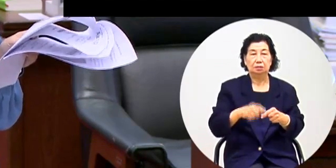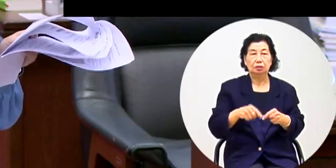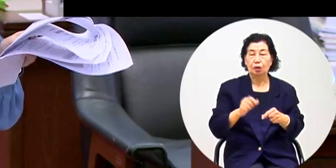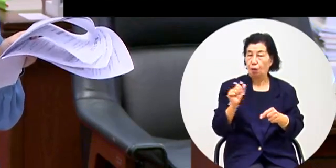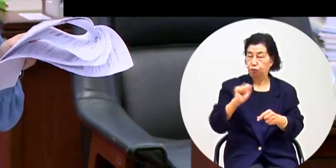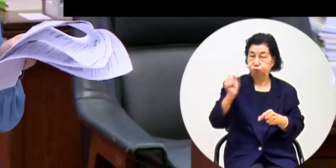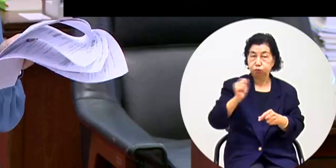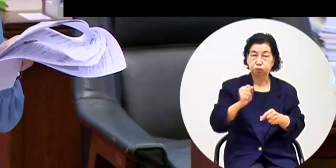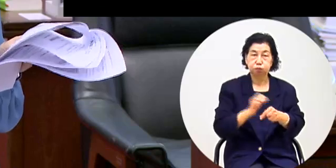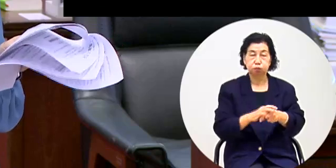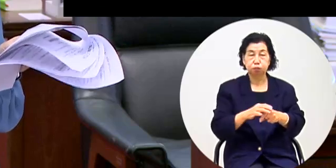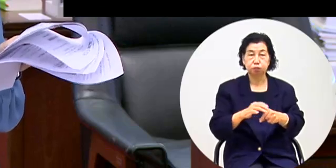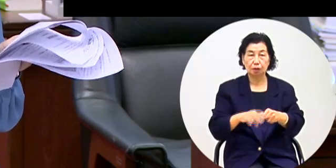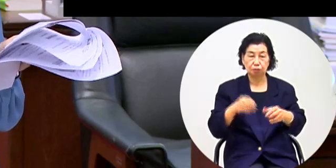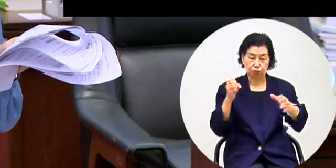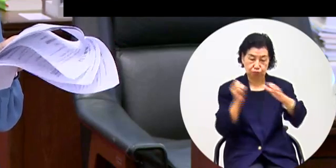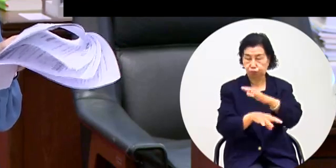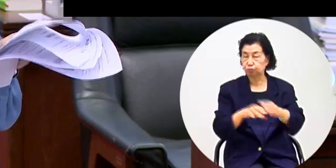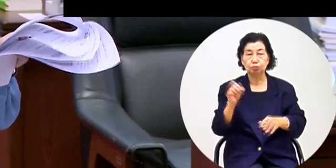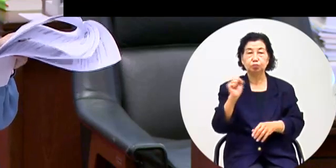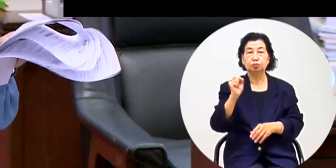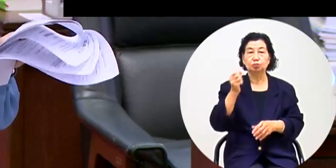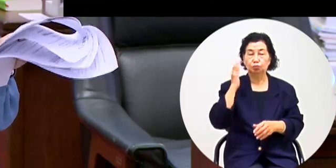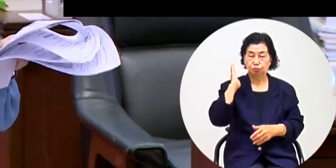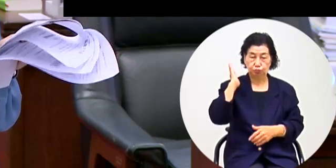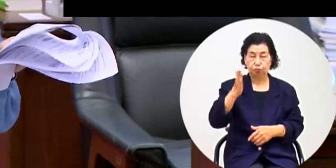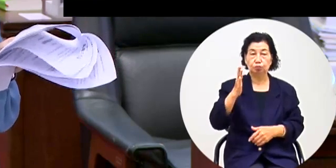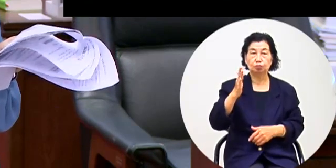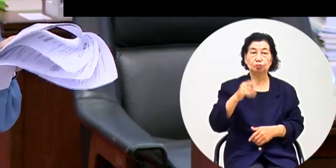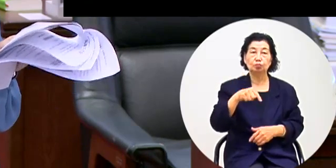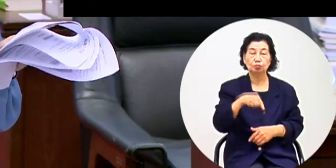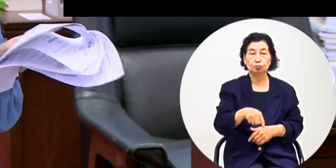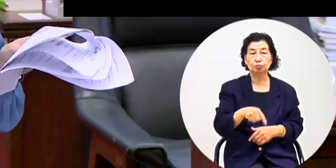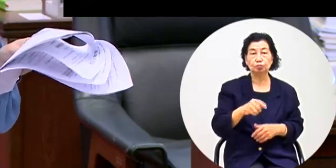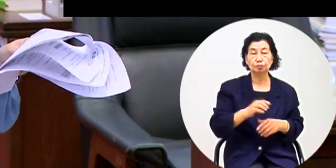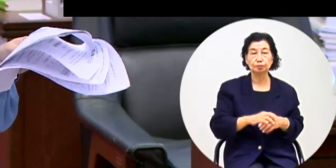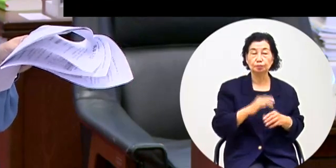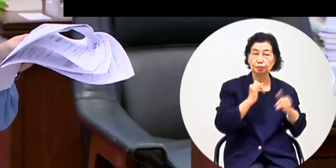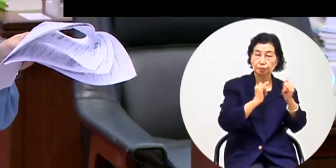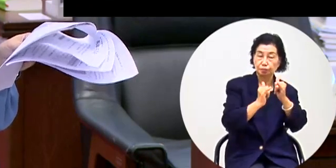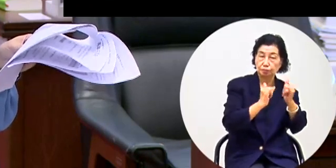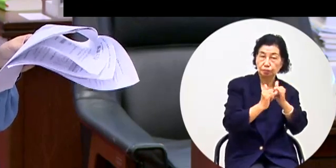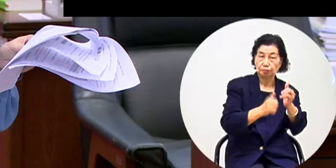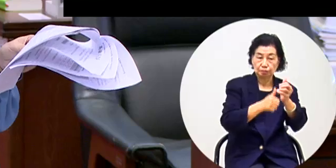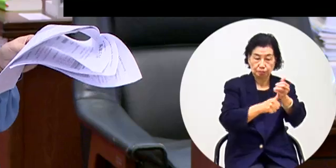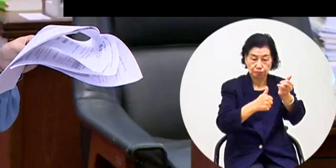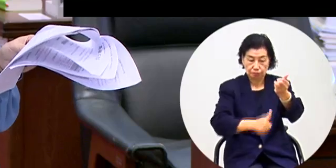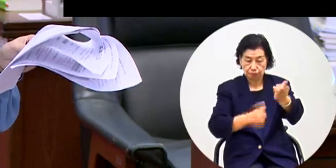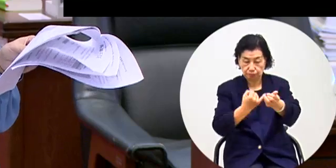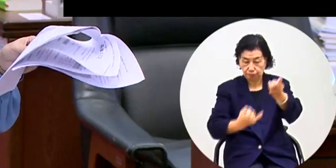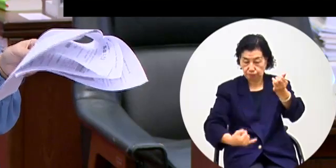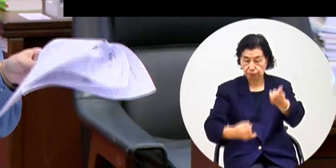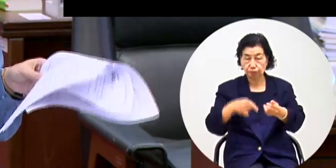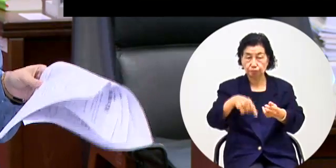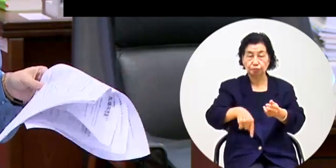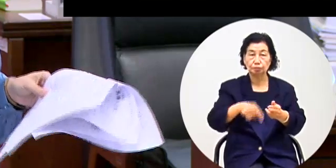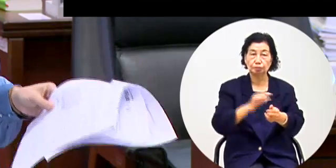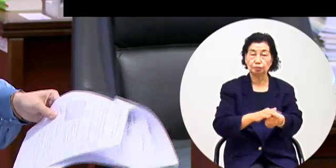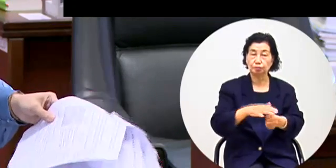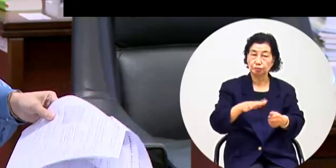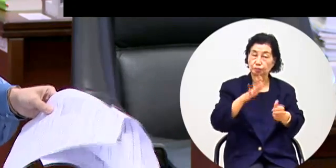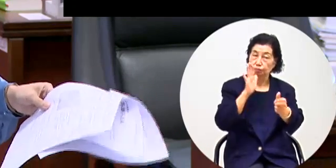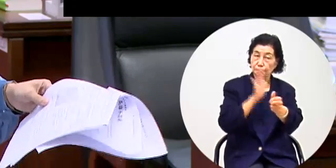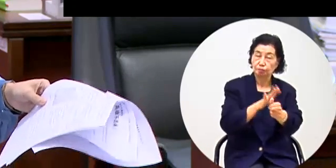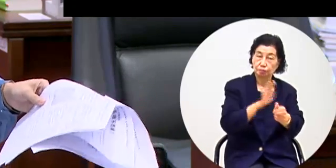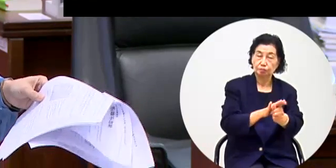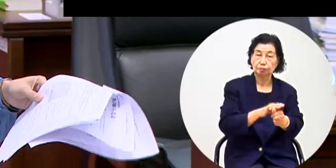个是对子孙的一个交代啊！哦，它又是在二仁溪附近啊，所以呢，水源区附近的这个土地上面做这些事